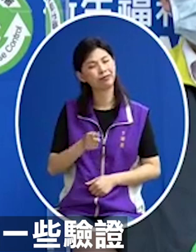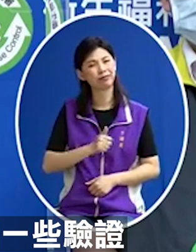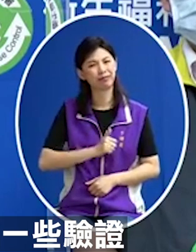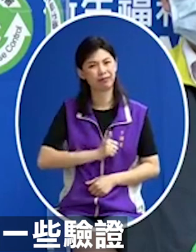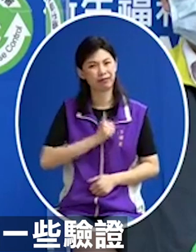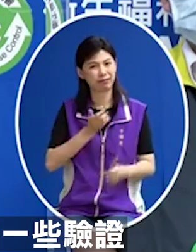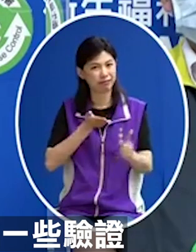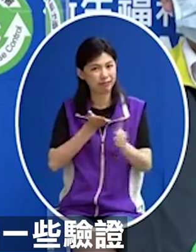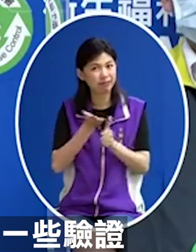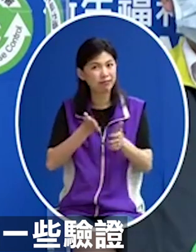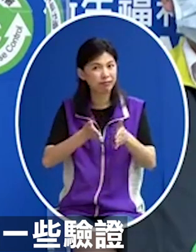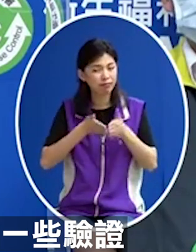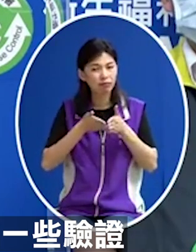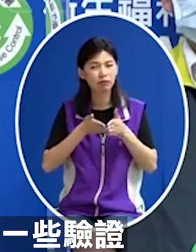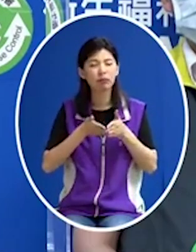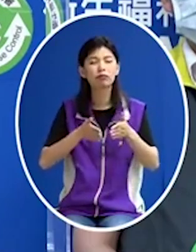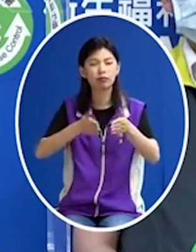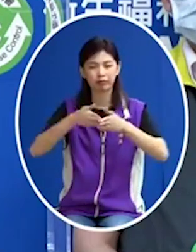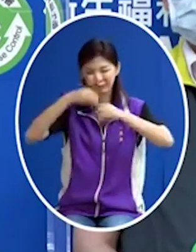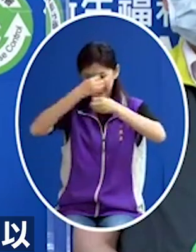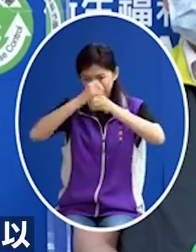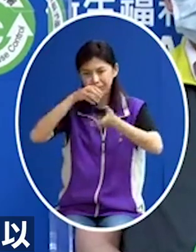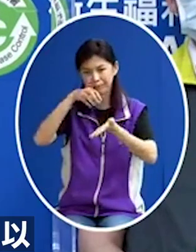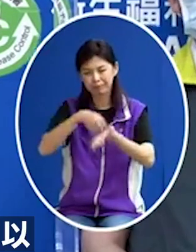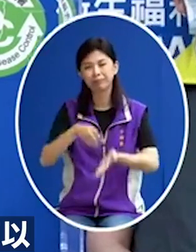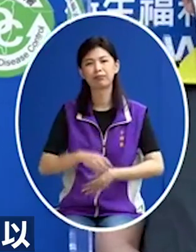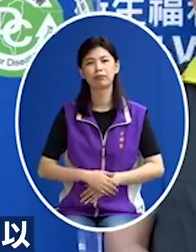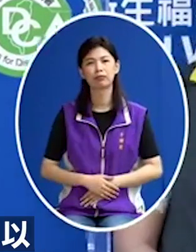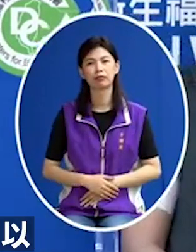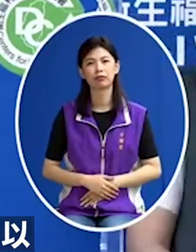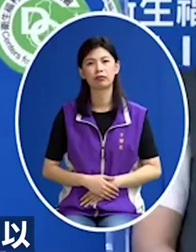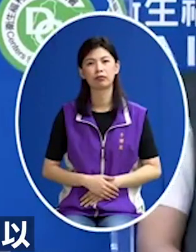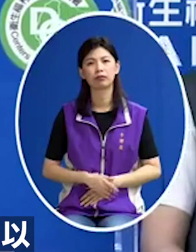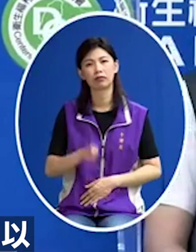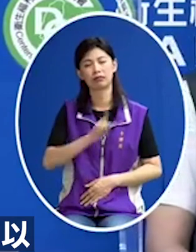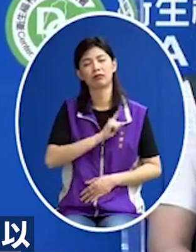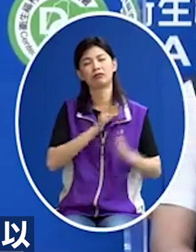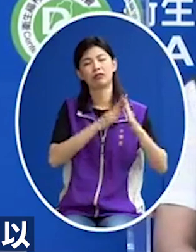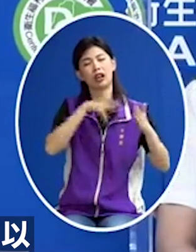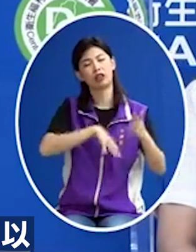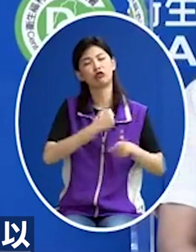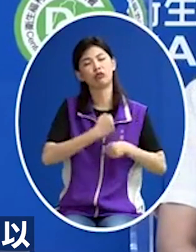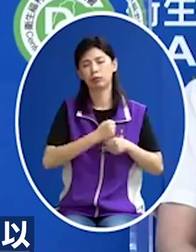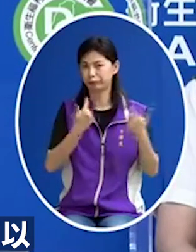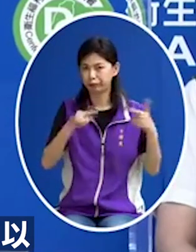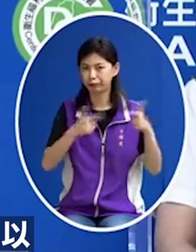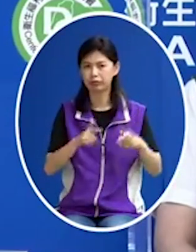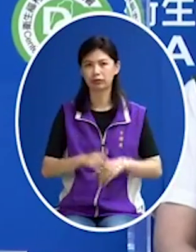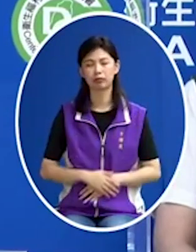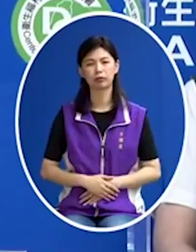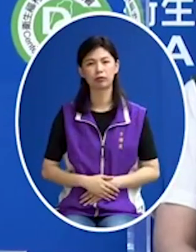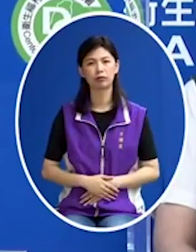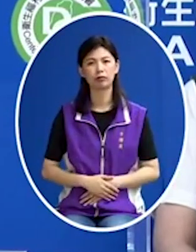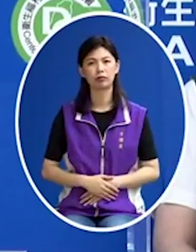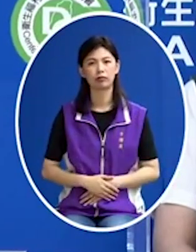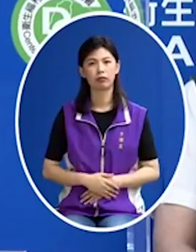果，那当然要提出一些验证了哈。而这个验证不是在家里自己做一做就可以了啦。 哦，这